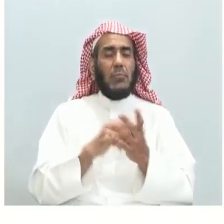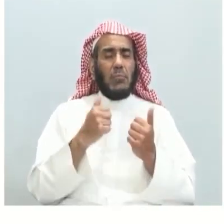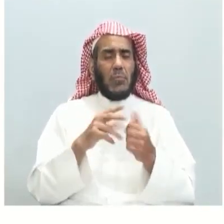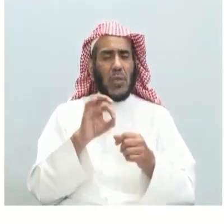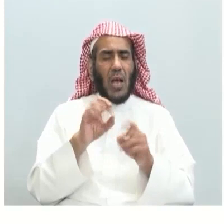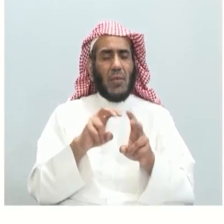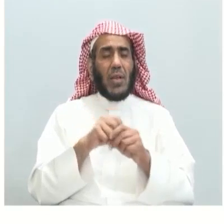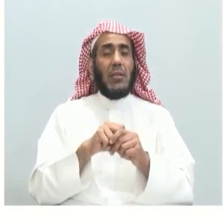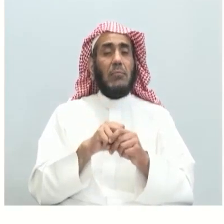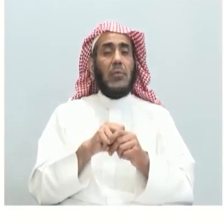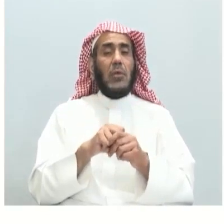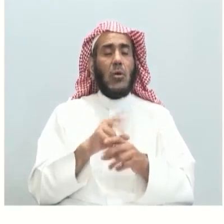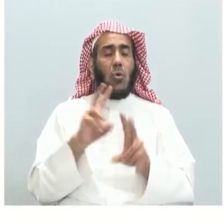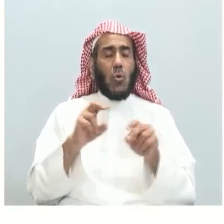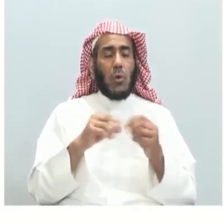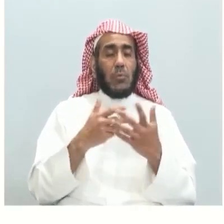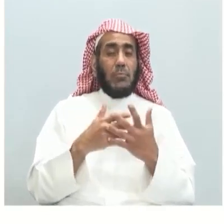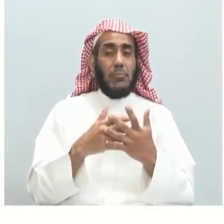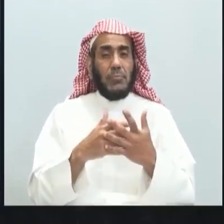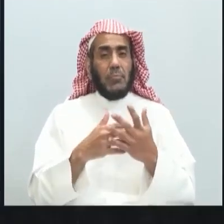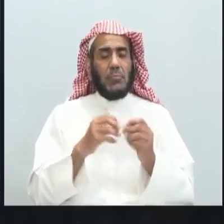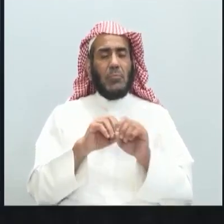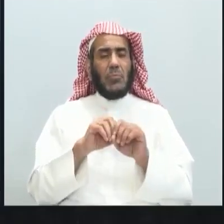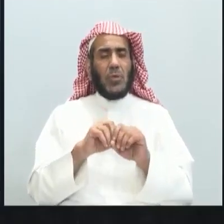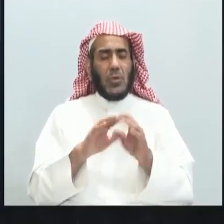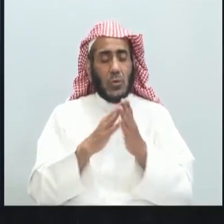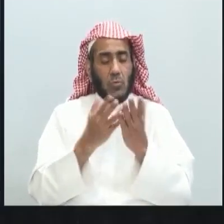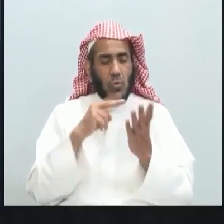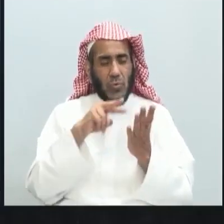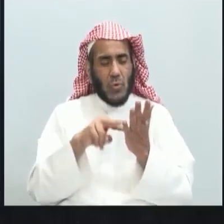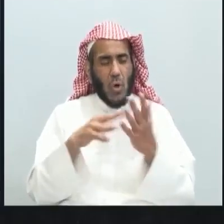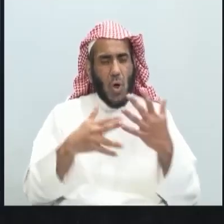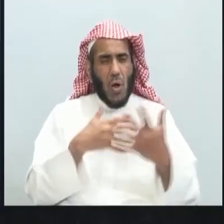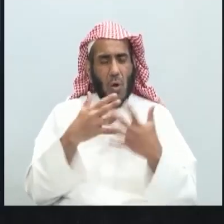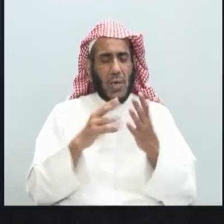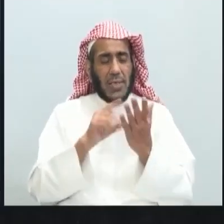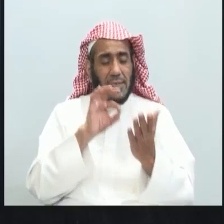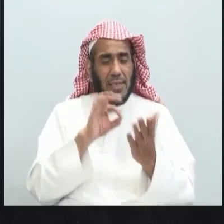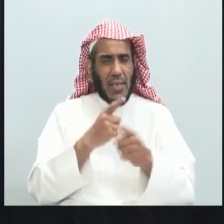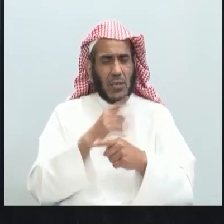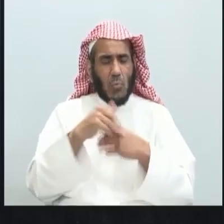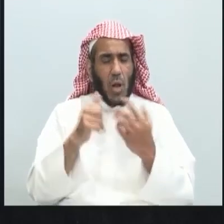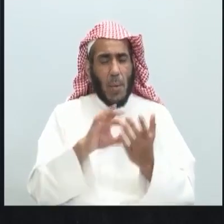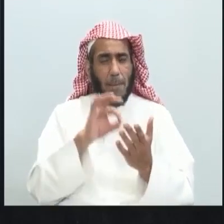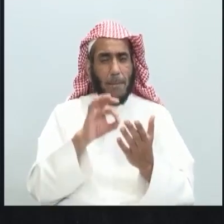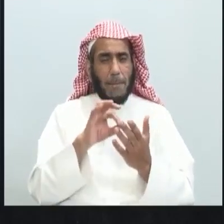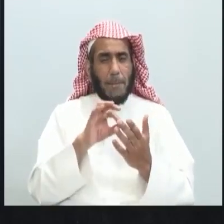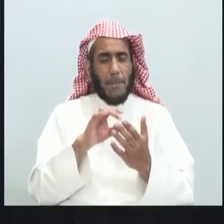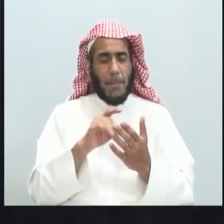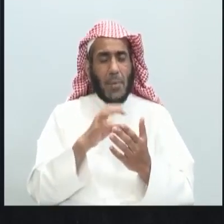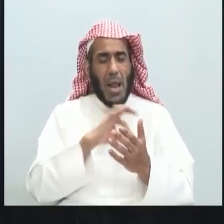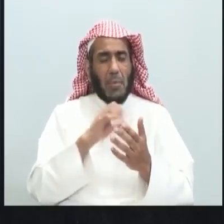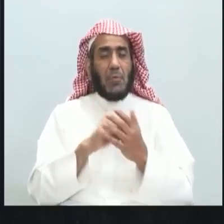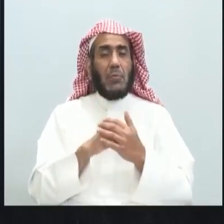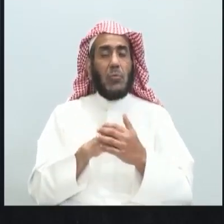ان نقف على الايات وكل واحد منكم ينشر المصحف ويحاول استخراج هذه